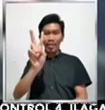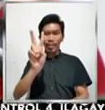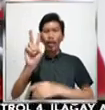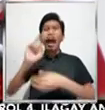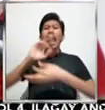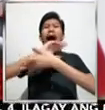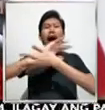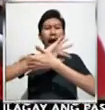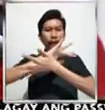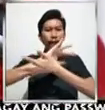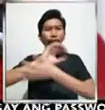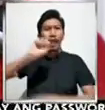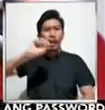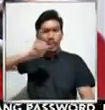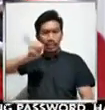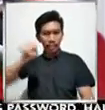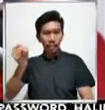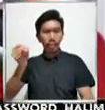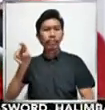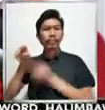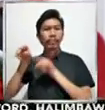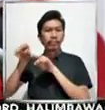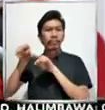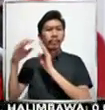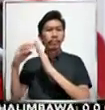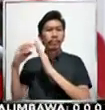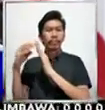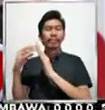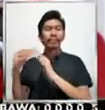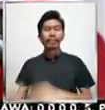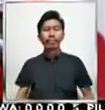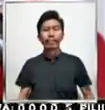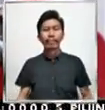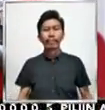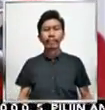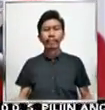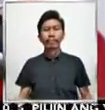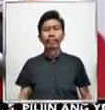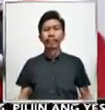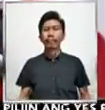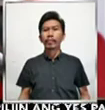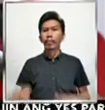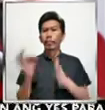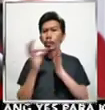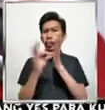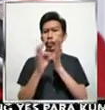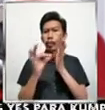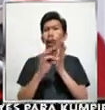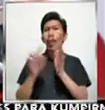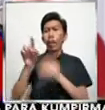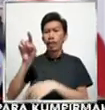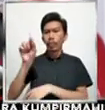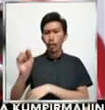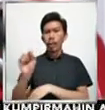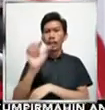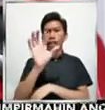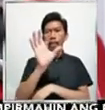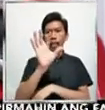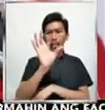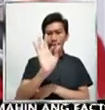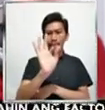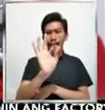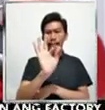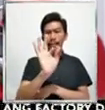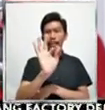sa mga initial results na nakukuha natin, ano, almost 1.9% lamang ang positive. So